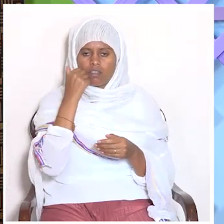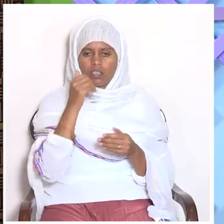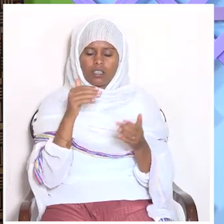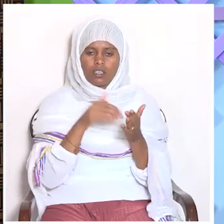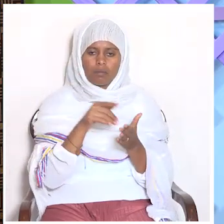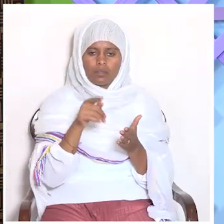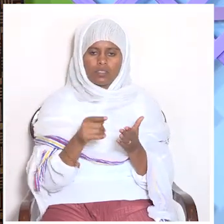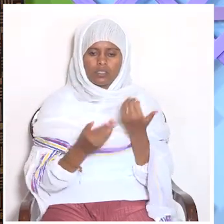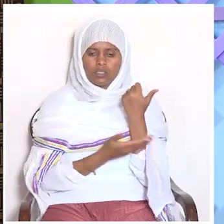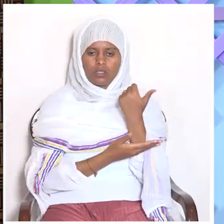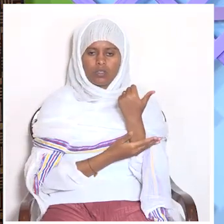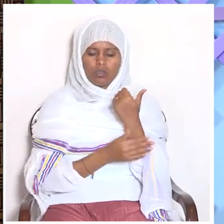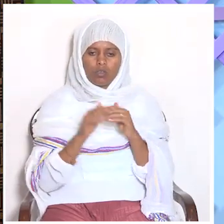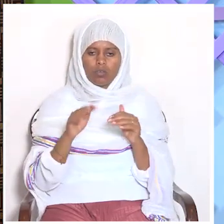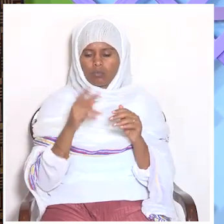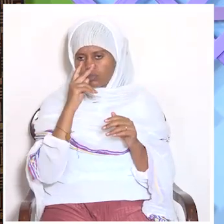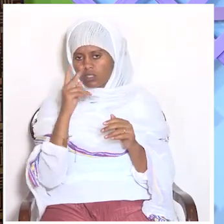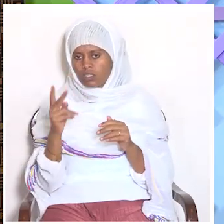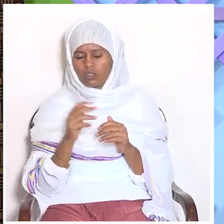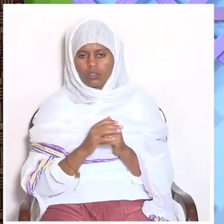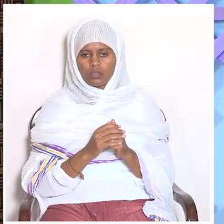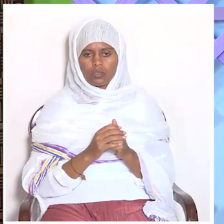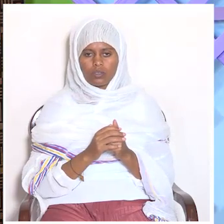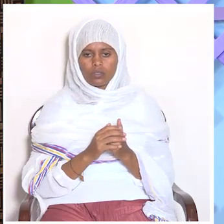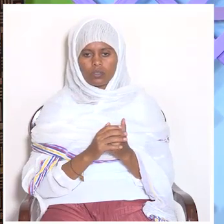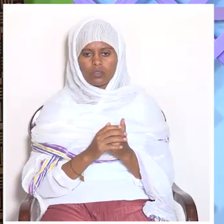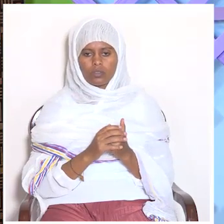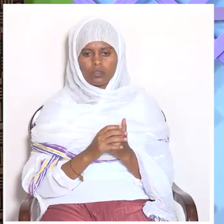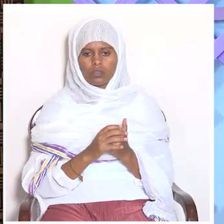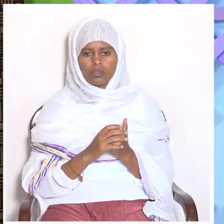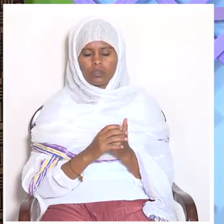ደቀን ተራቢሐን ኣብቲ ኦም ክሰራሰራ ትርኢ።